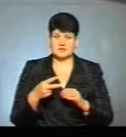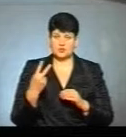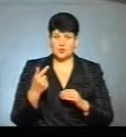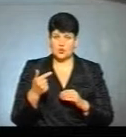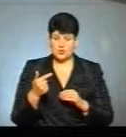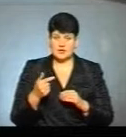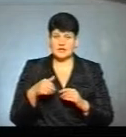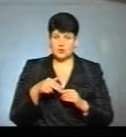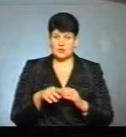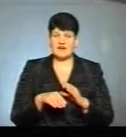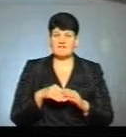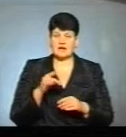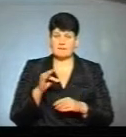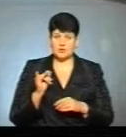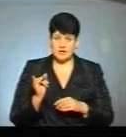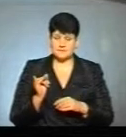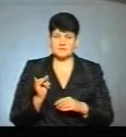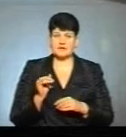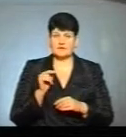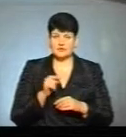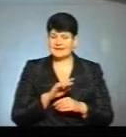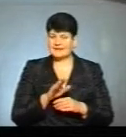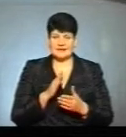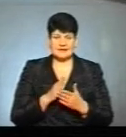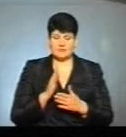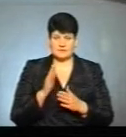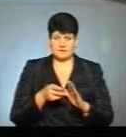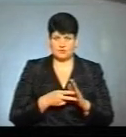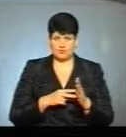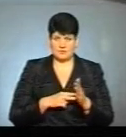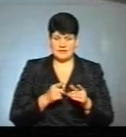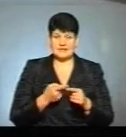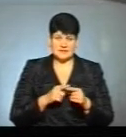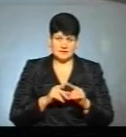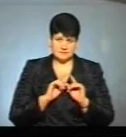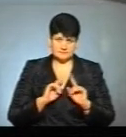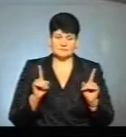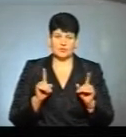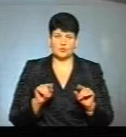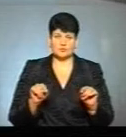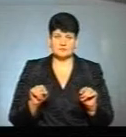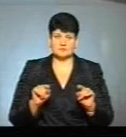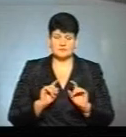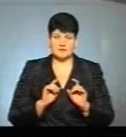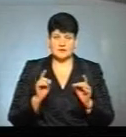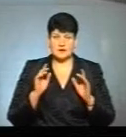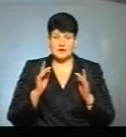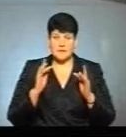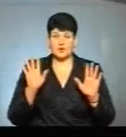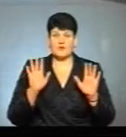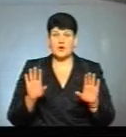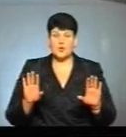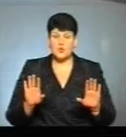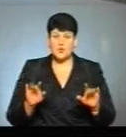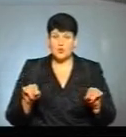грудня йдуть на вибори, а тим не менше вони не є в перспективному плані. Це є спонтанне утворення. І ми зобов'язані